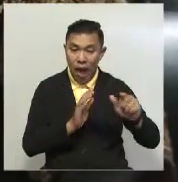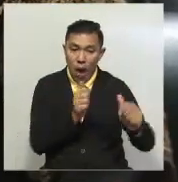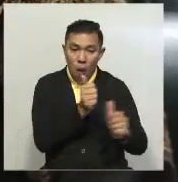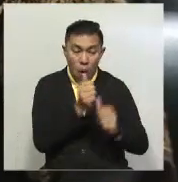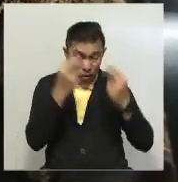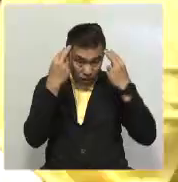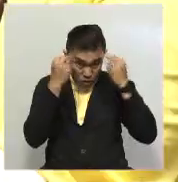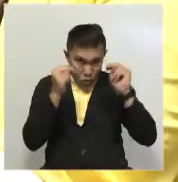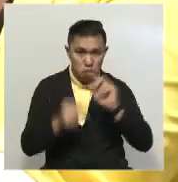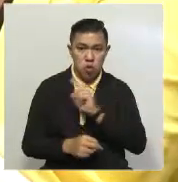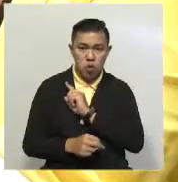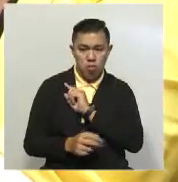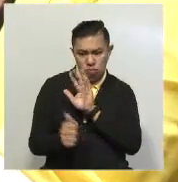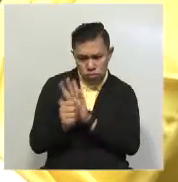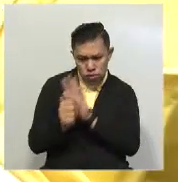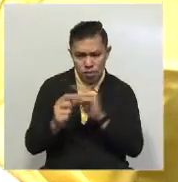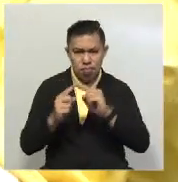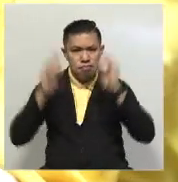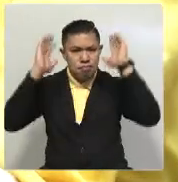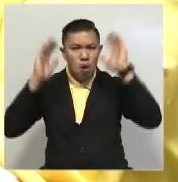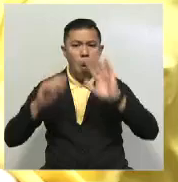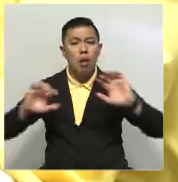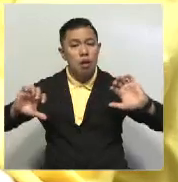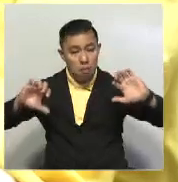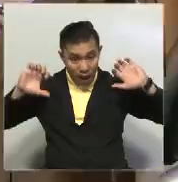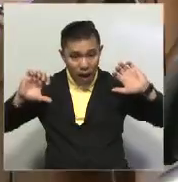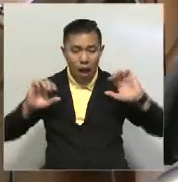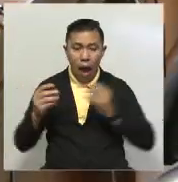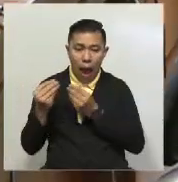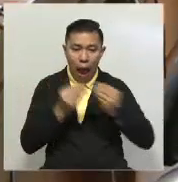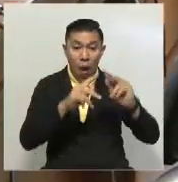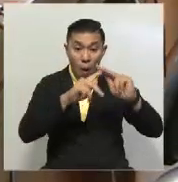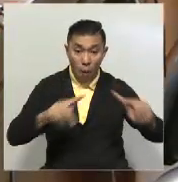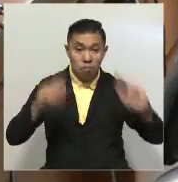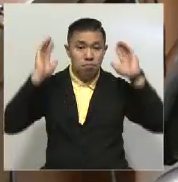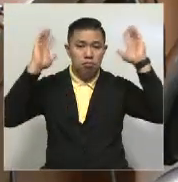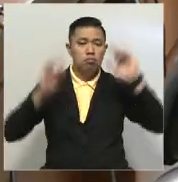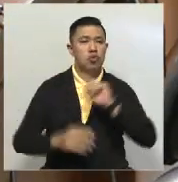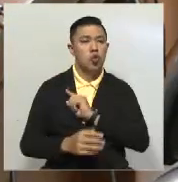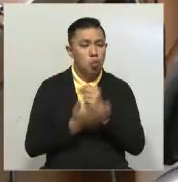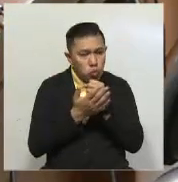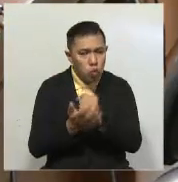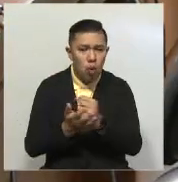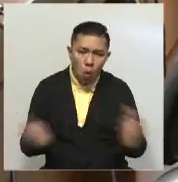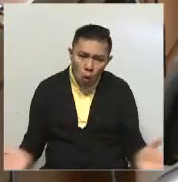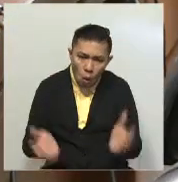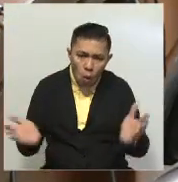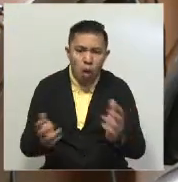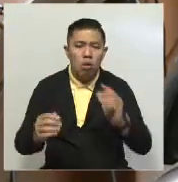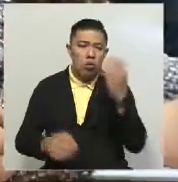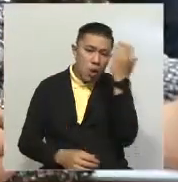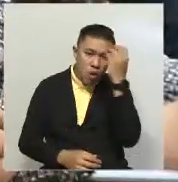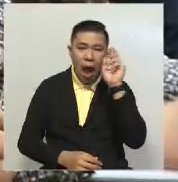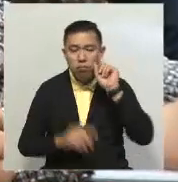นตรีในฐานะกำกับดูแลการประชาสัมพันธ์ของรัฐนะคะก็มอบหมายให้ทางกรมประชาสัมพันธ์อำนวยความสะดวกด้านช่องทางการประชาสั